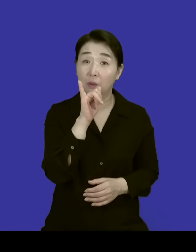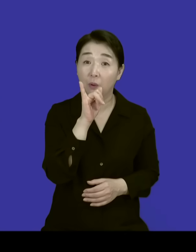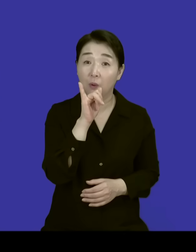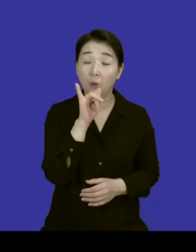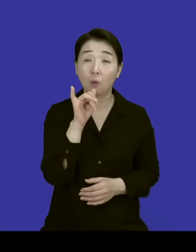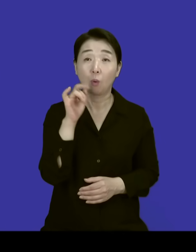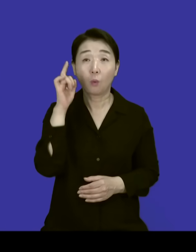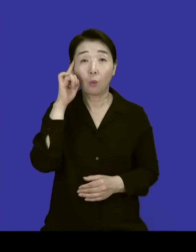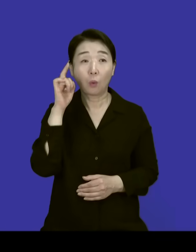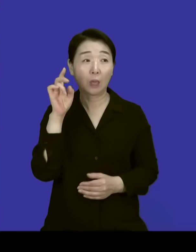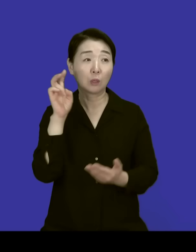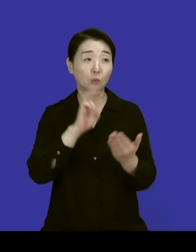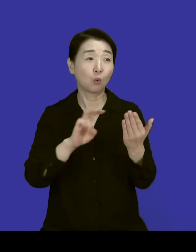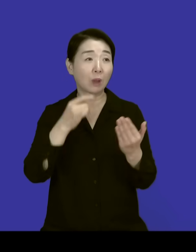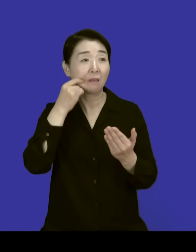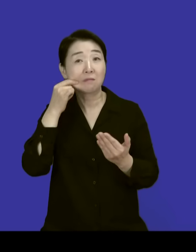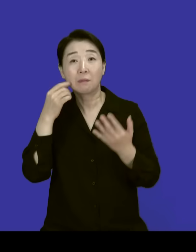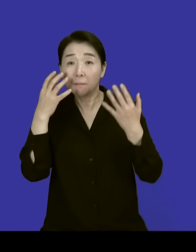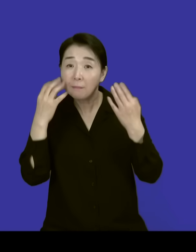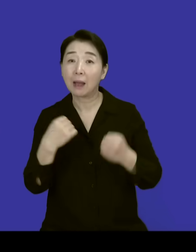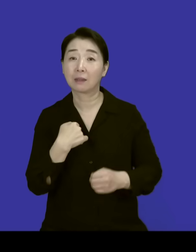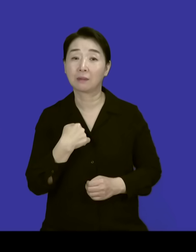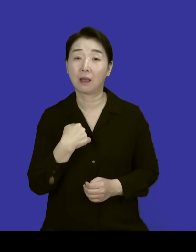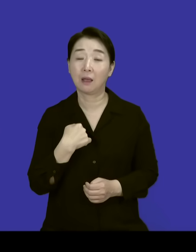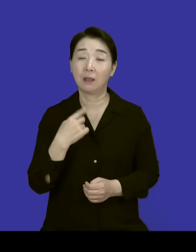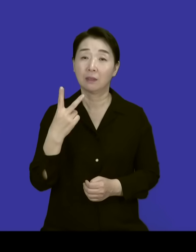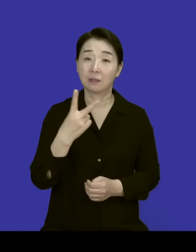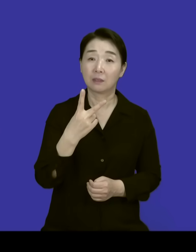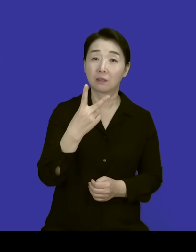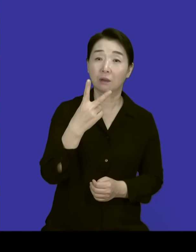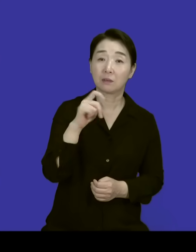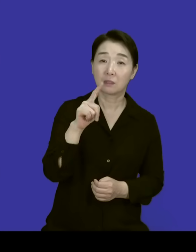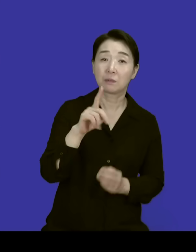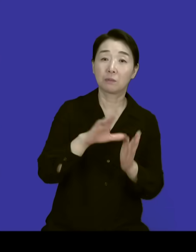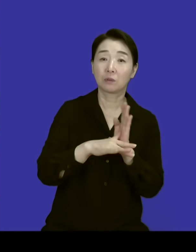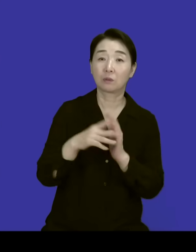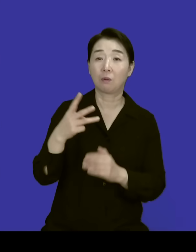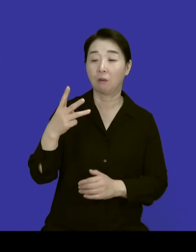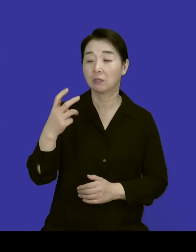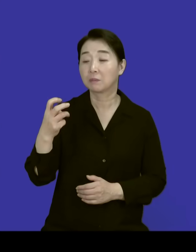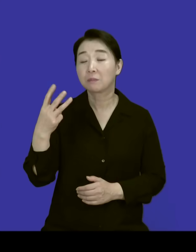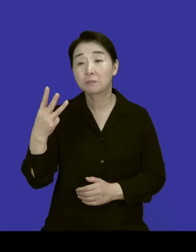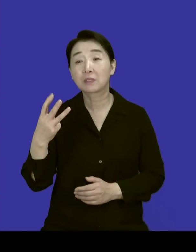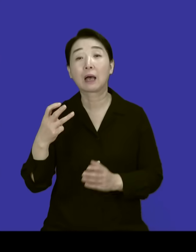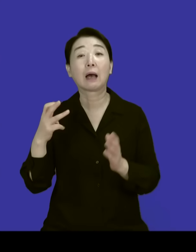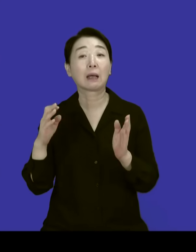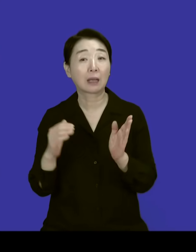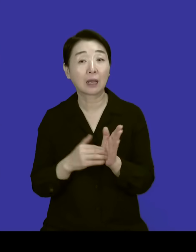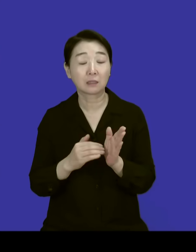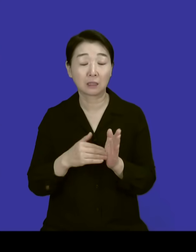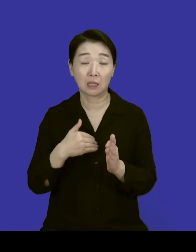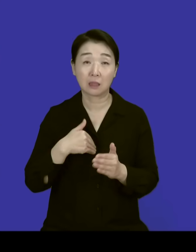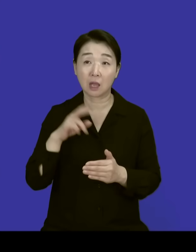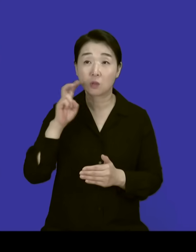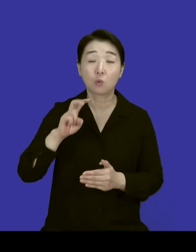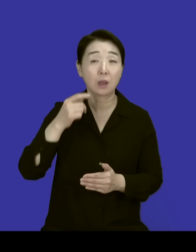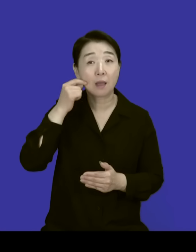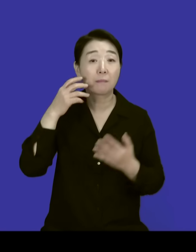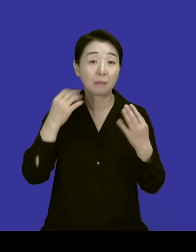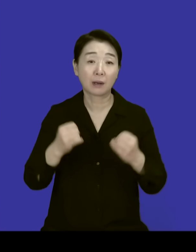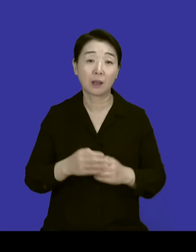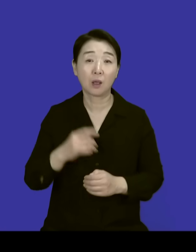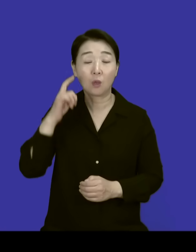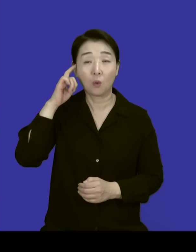히트곡이 정말 많이 나는 시기가 있었어요. 2011년부터 14년까지 거기 제 세상이었어요. 거의. 그렇죠. 예, 왜냐면 제가 모든 프로듀서를 다 하고